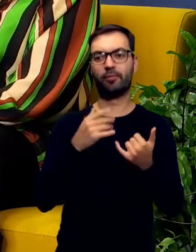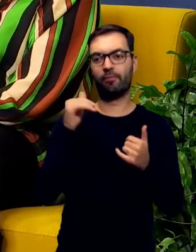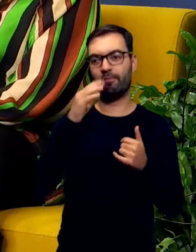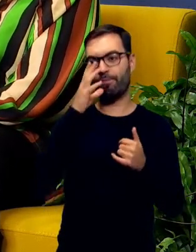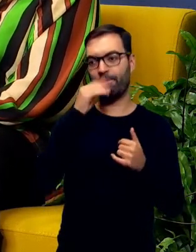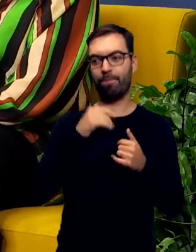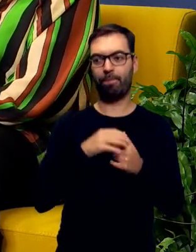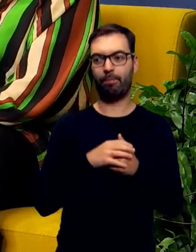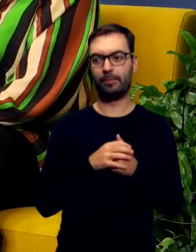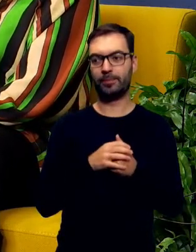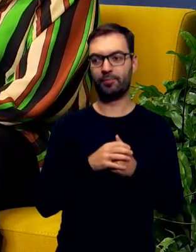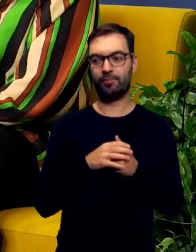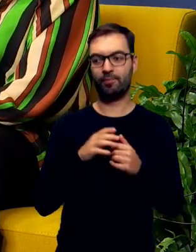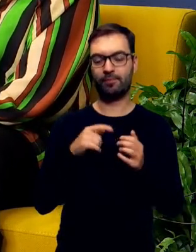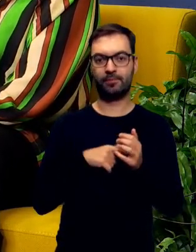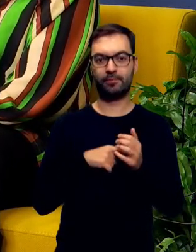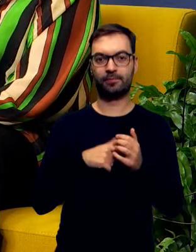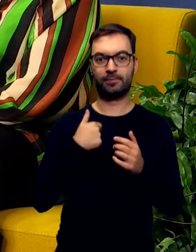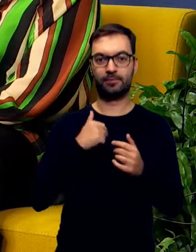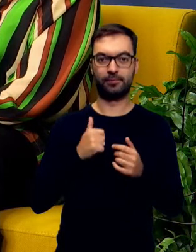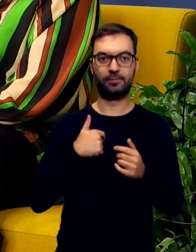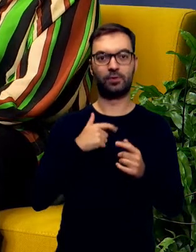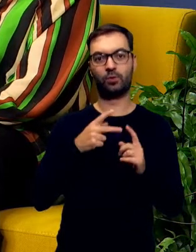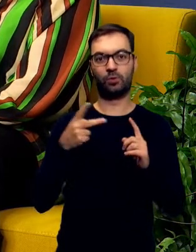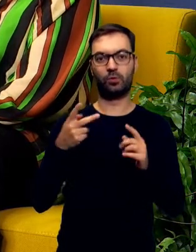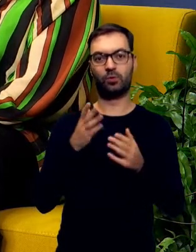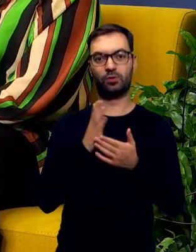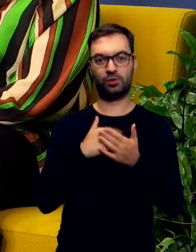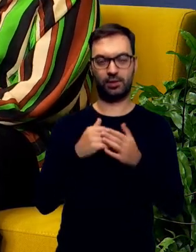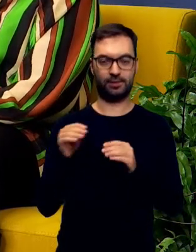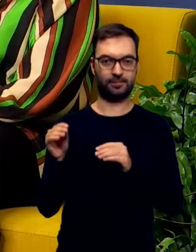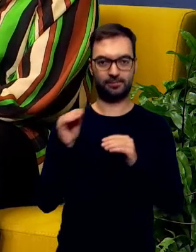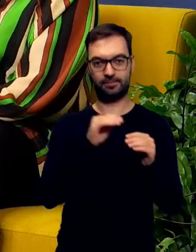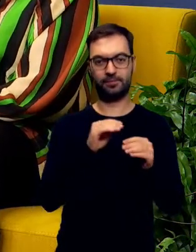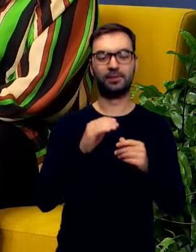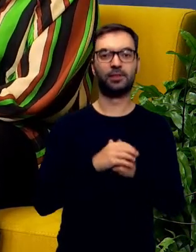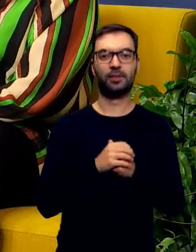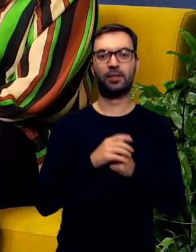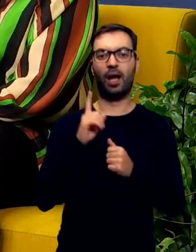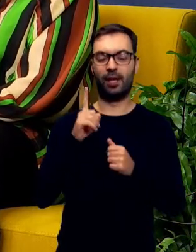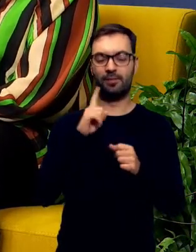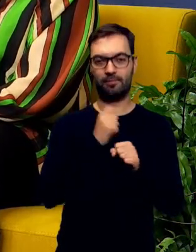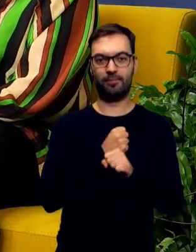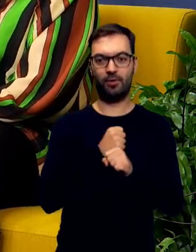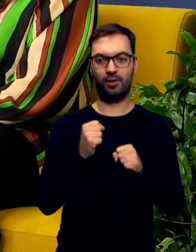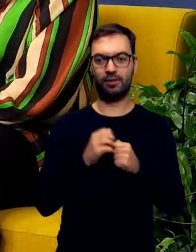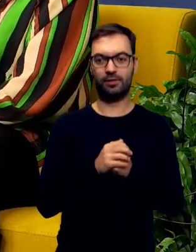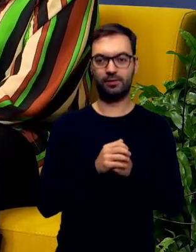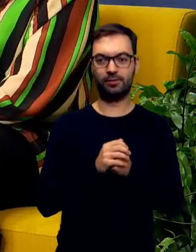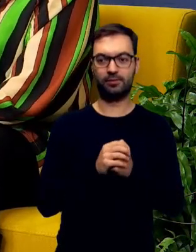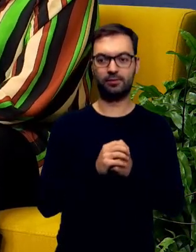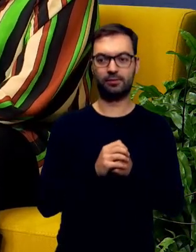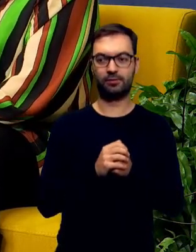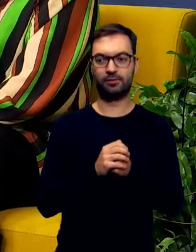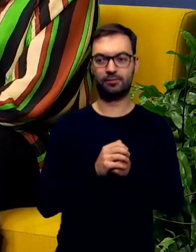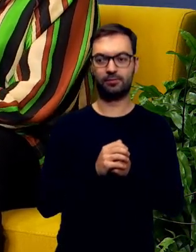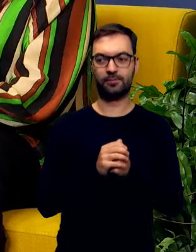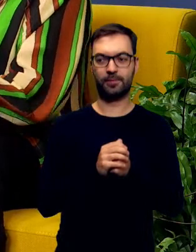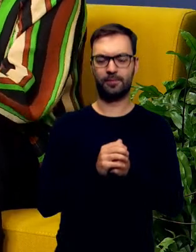mógł wyglądać, tego zaszczytu dostąpiłem drugi tom. Natomiast poważnie mówiąc oczywiście, to